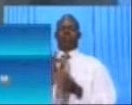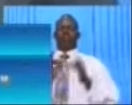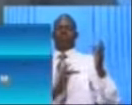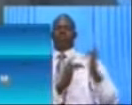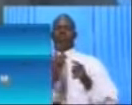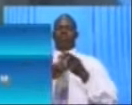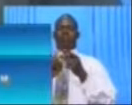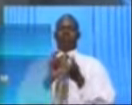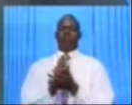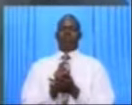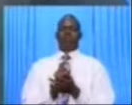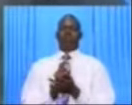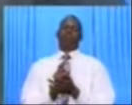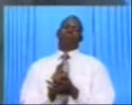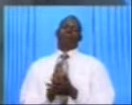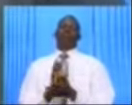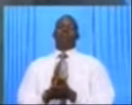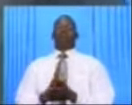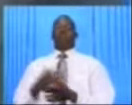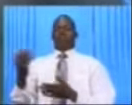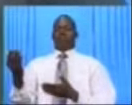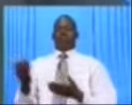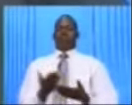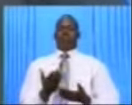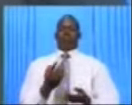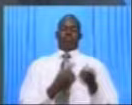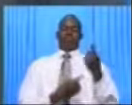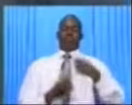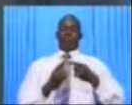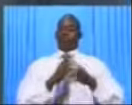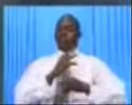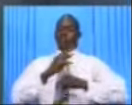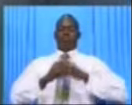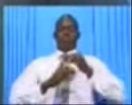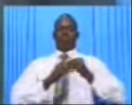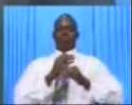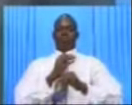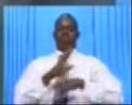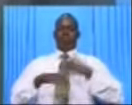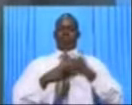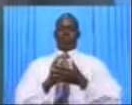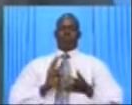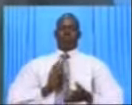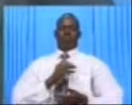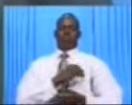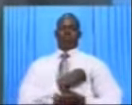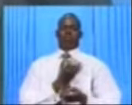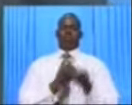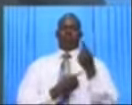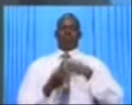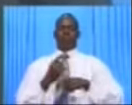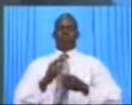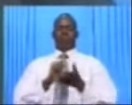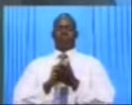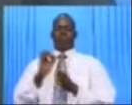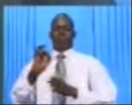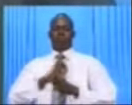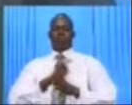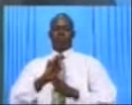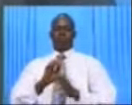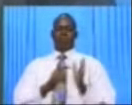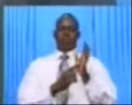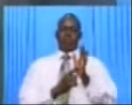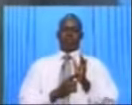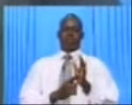eux, je dirais que c'est carton plein. C'est-à-dire qu'en fait, quasiment tous les membres, ou presque tous les membres, viennent à cette formation. C'est pour vous montrer